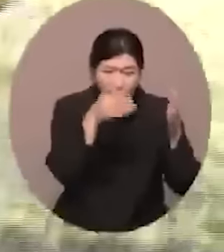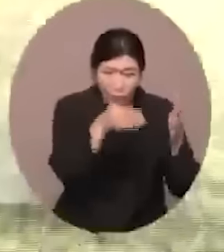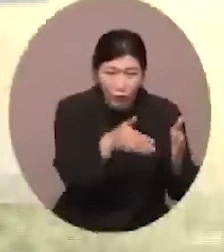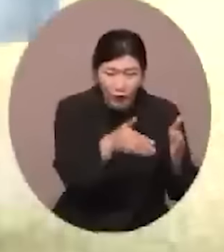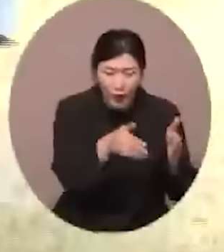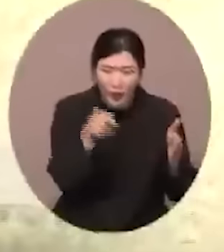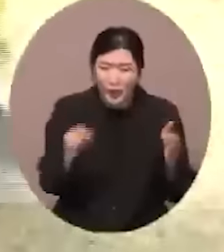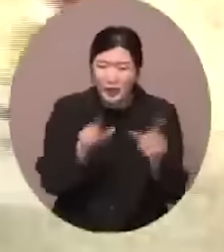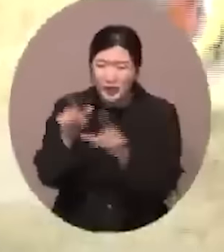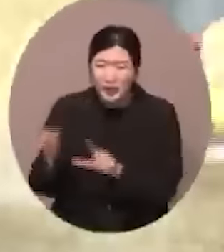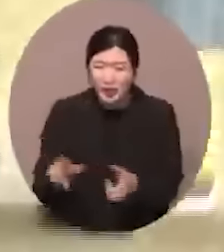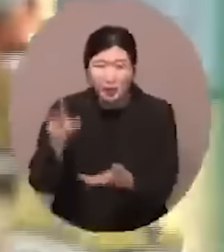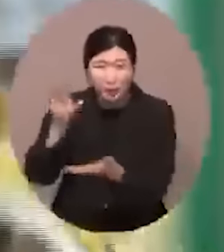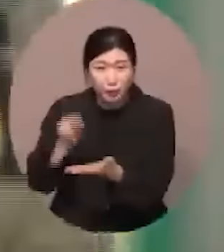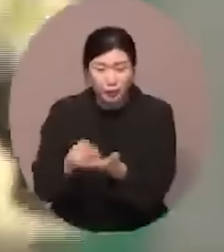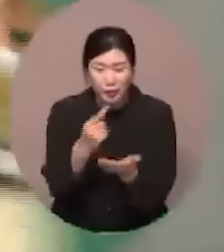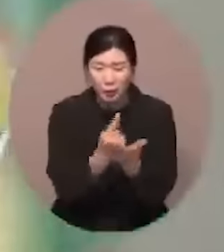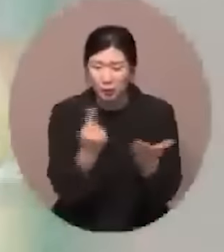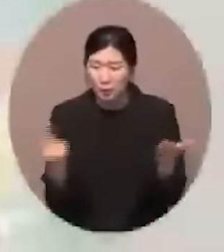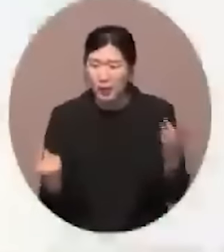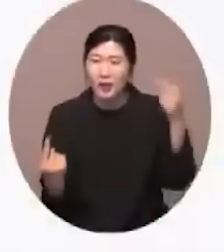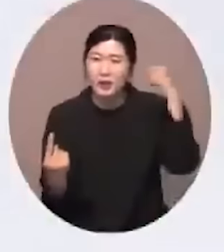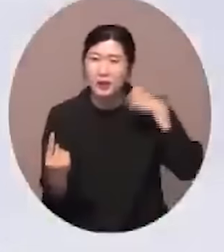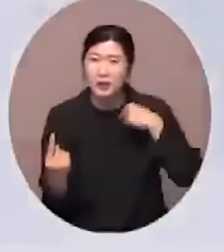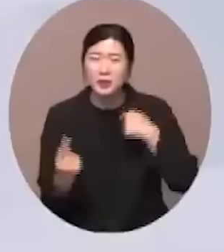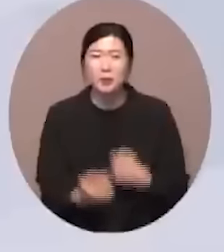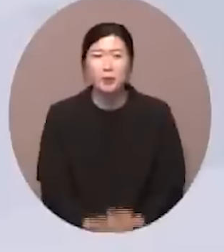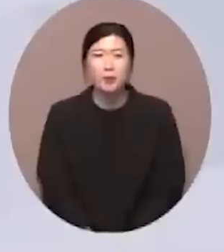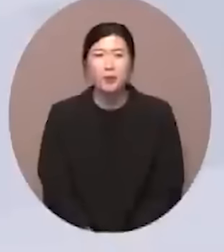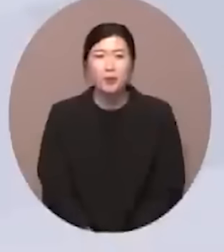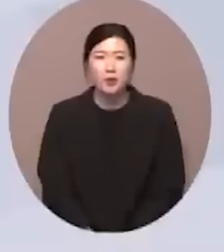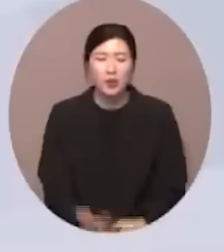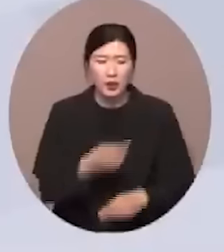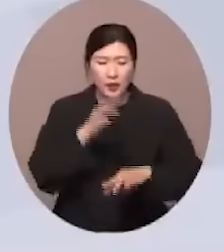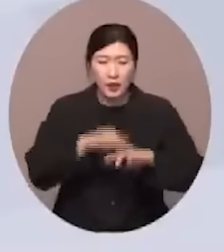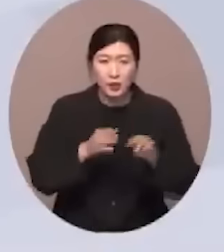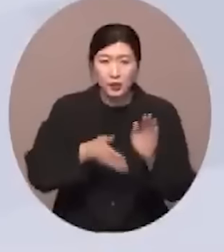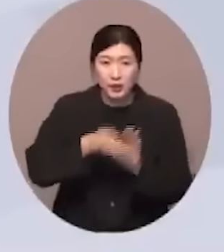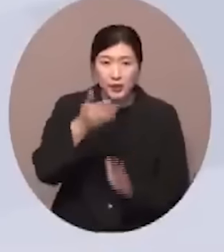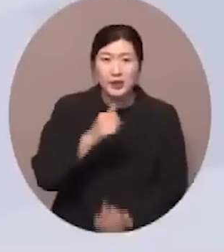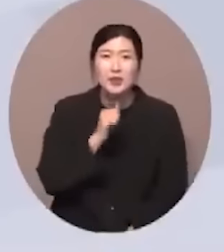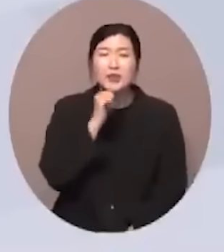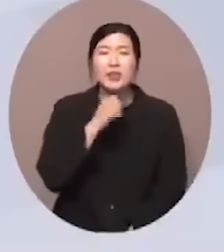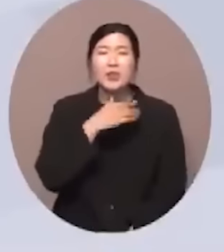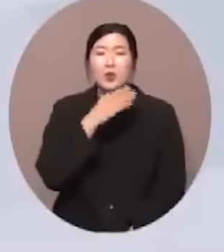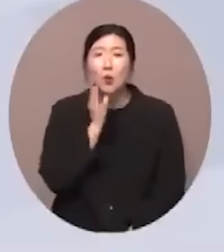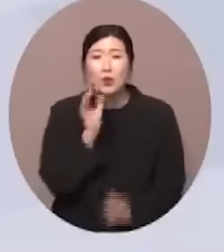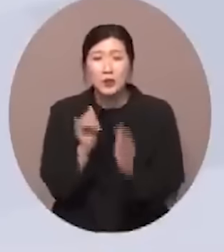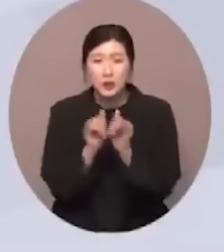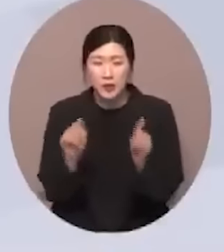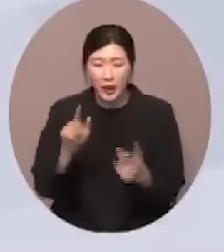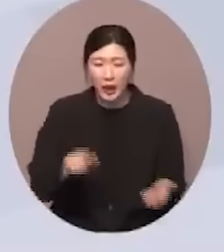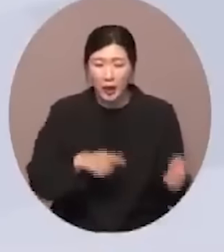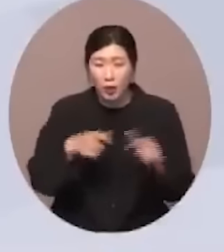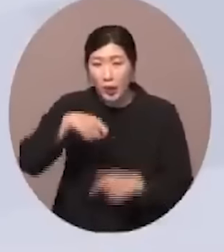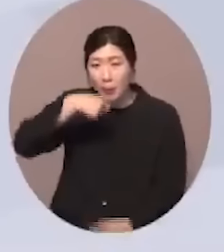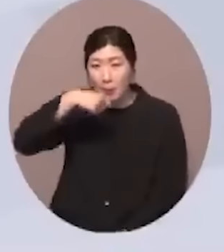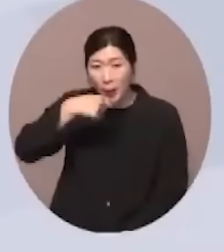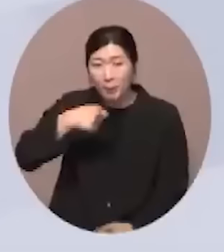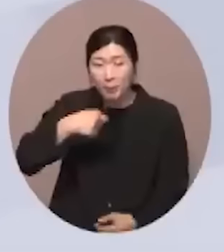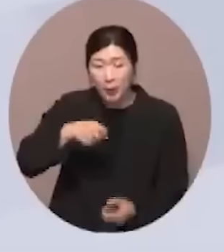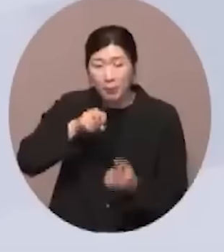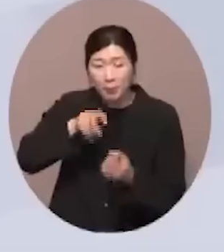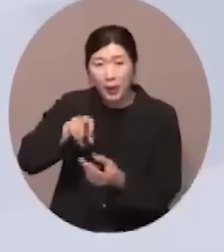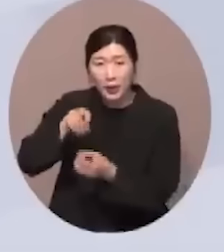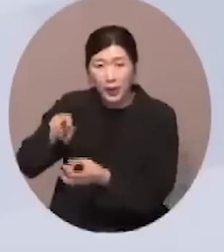도심 속 식품 사막 현상은 외면받고 있습니다. 다만 대전시는 형편이 어려운 노인을 대상으로 하루 한 끼를 해결할